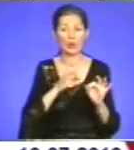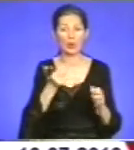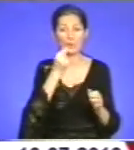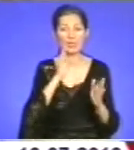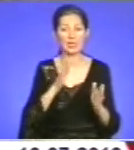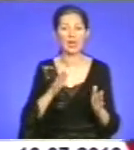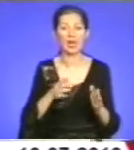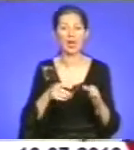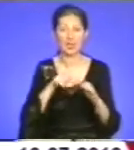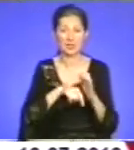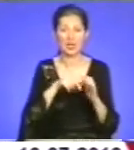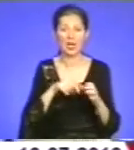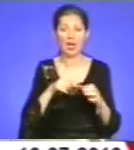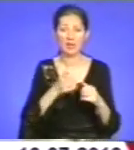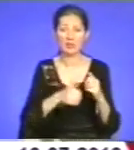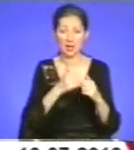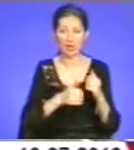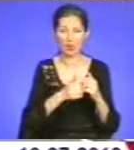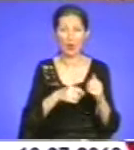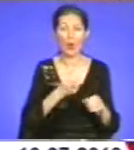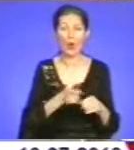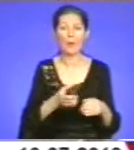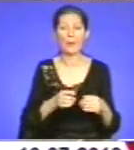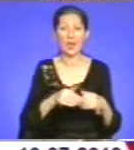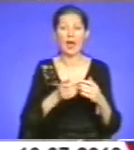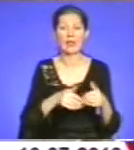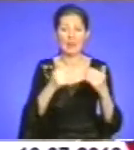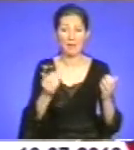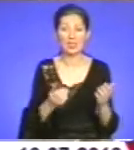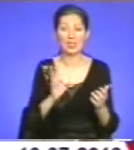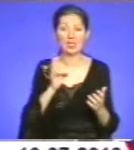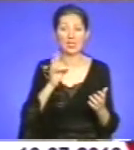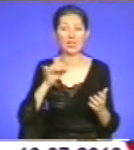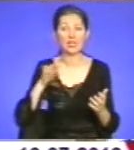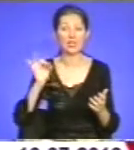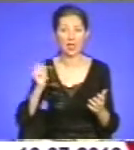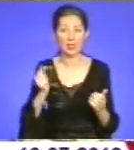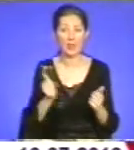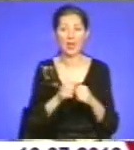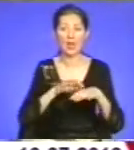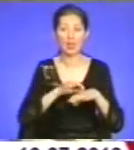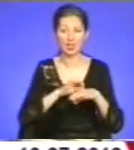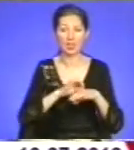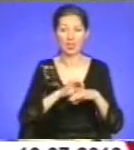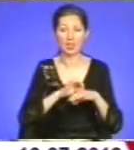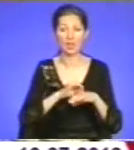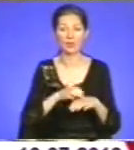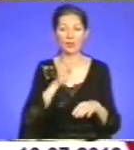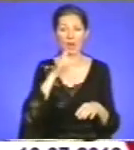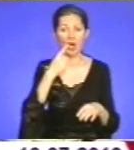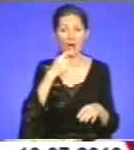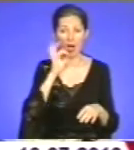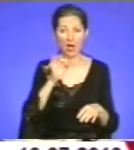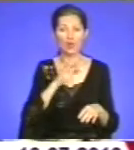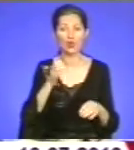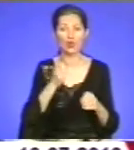бо найбільше нітратів біля шкірки. Тернополянка Любомира каже, що раніше сезону баштан їх не їсть, оскільки були випадки